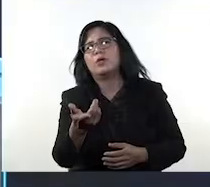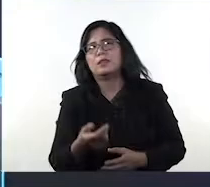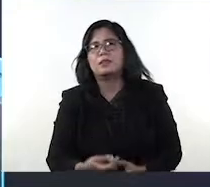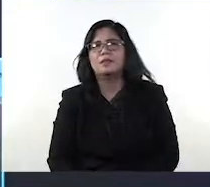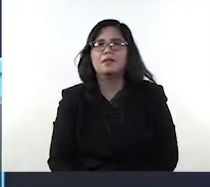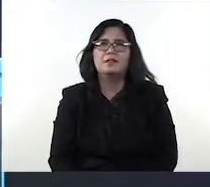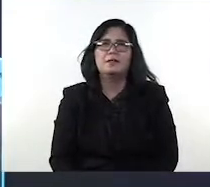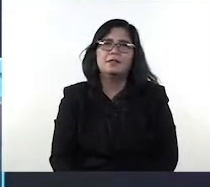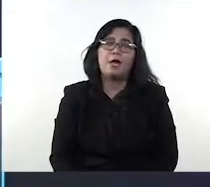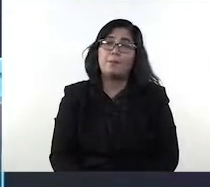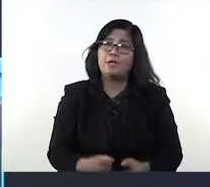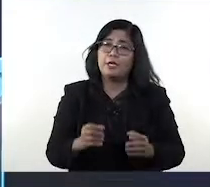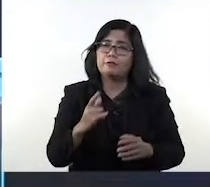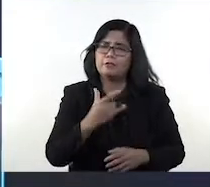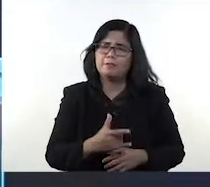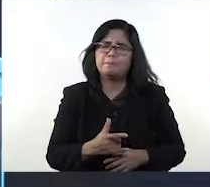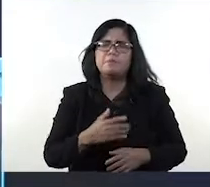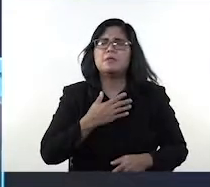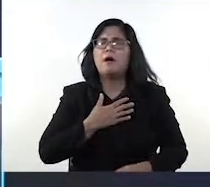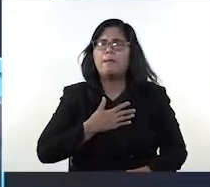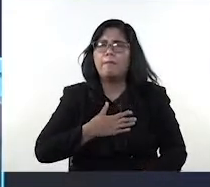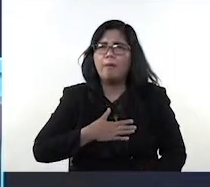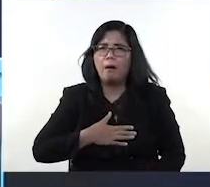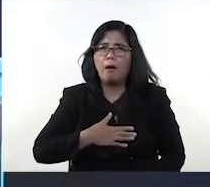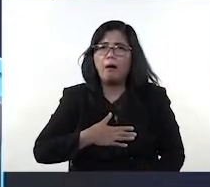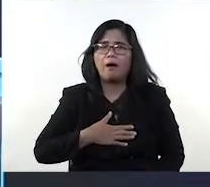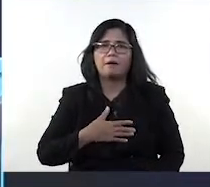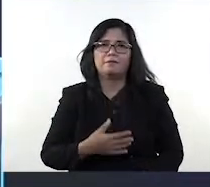Hai meskipun ada waktunya tapi harus sabar